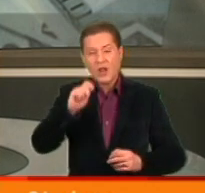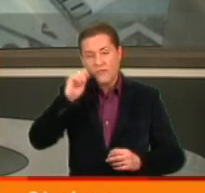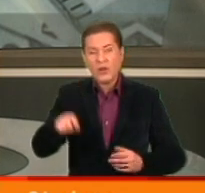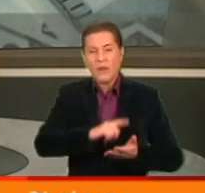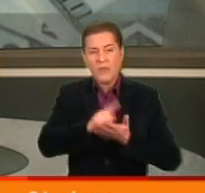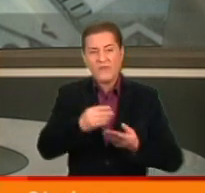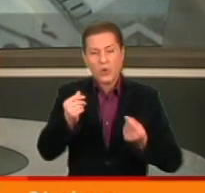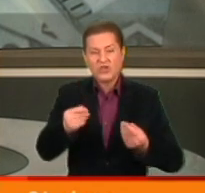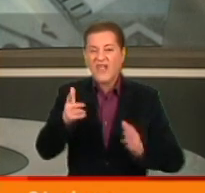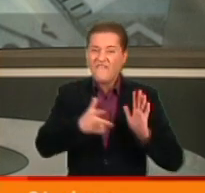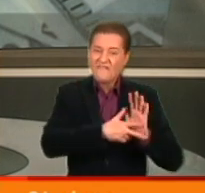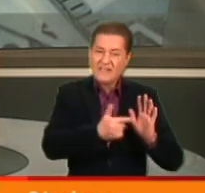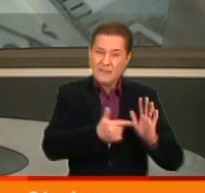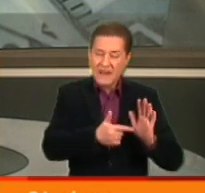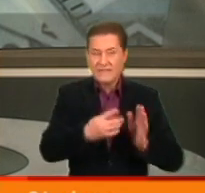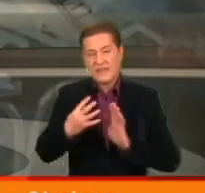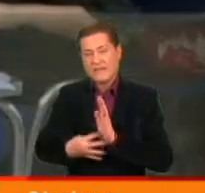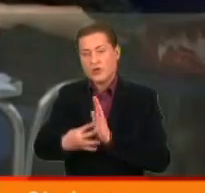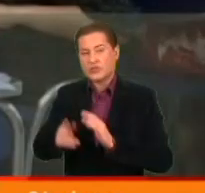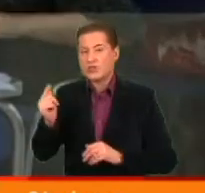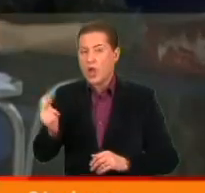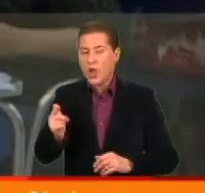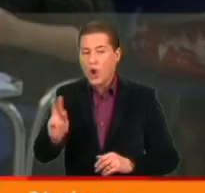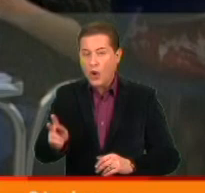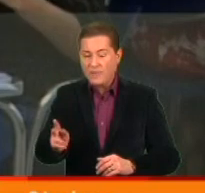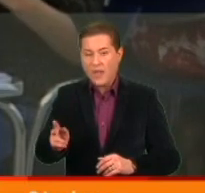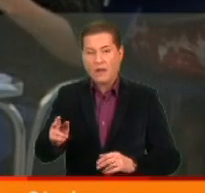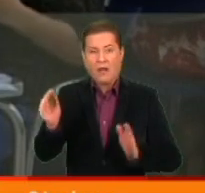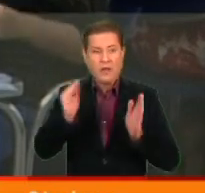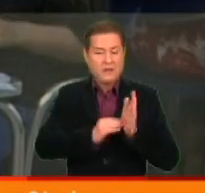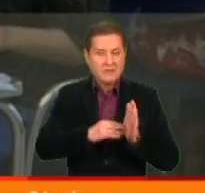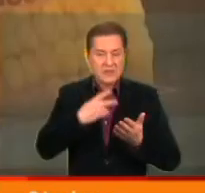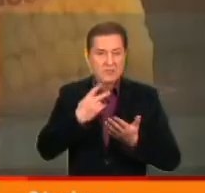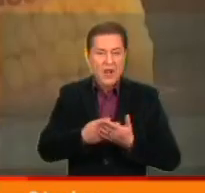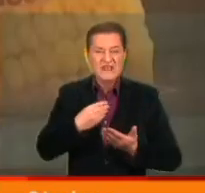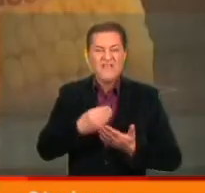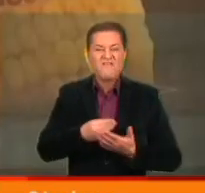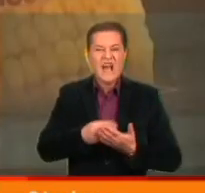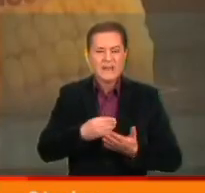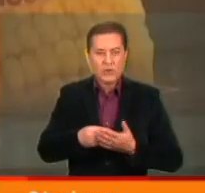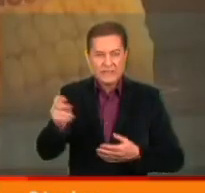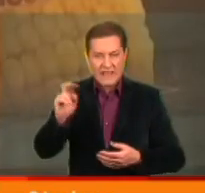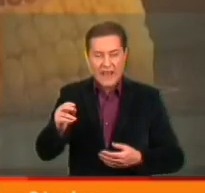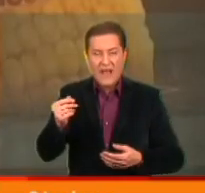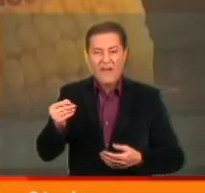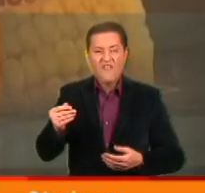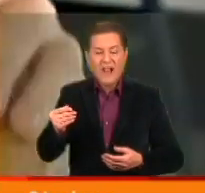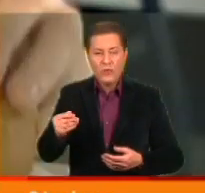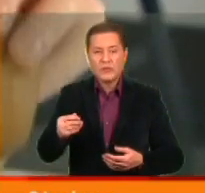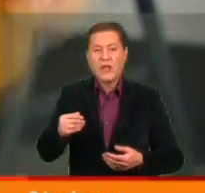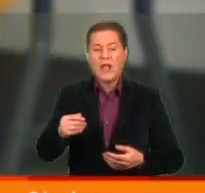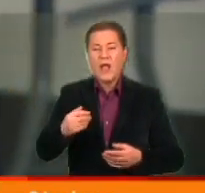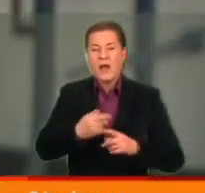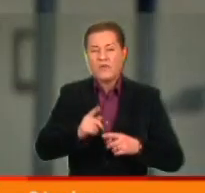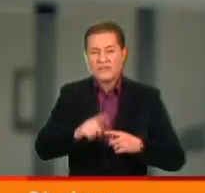коштувати 8 гривень 90 копійок. Індекс Бігмака – неформальний показник вартості валюти, винайдений ще понад 30 років